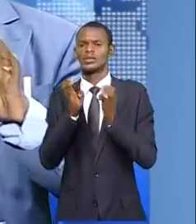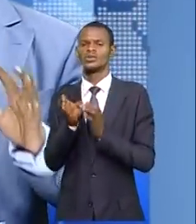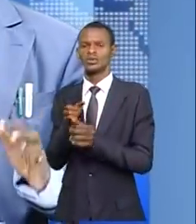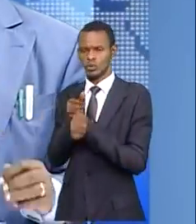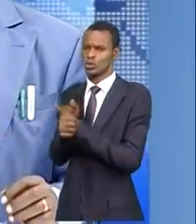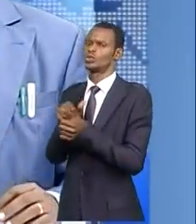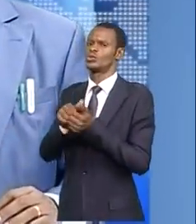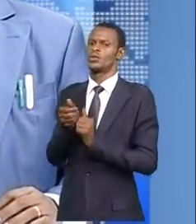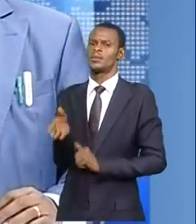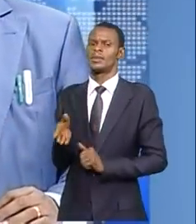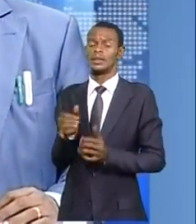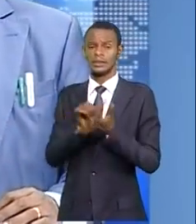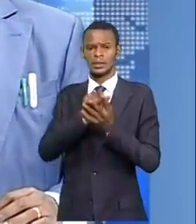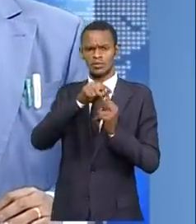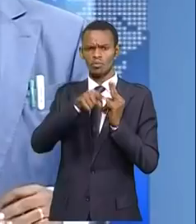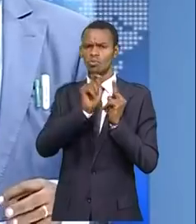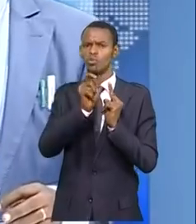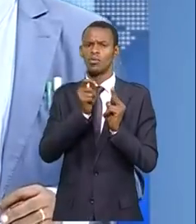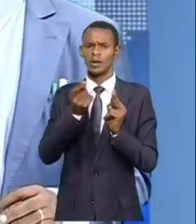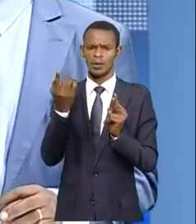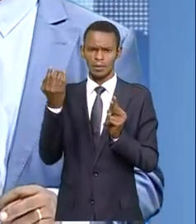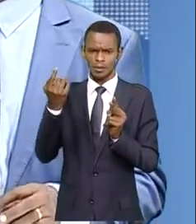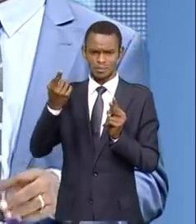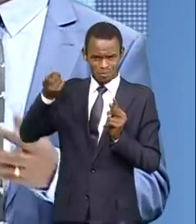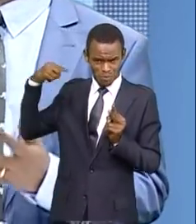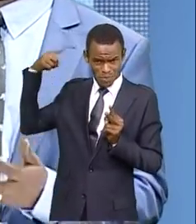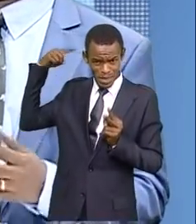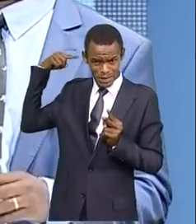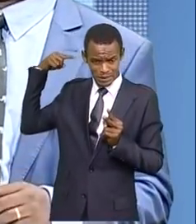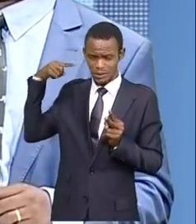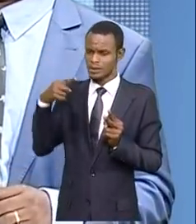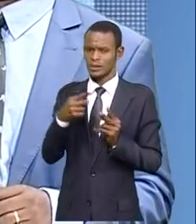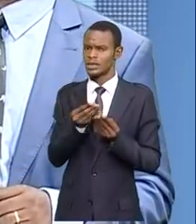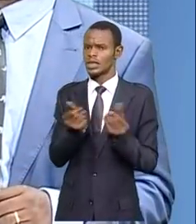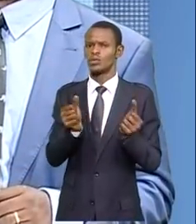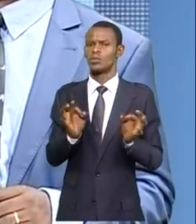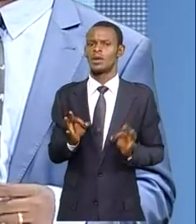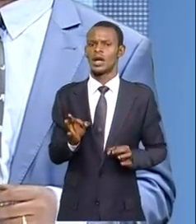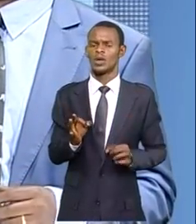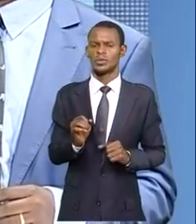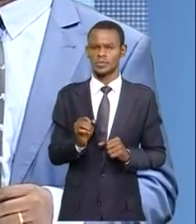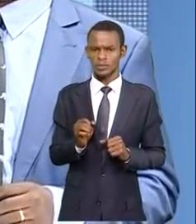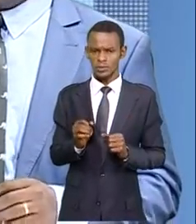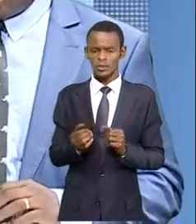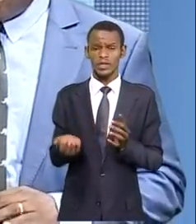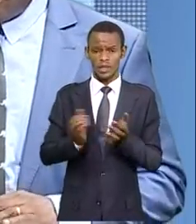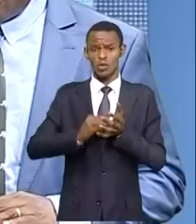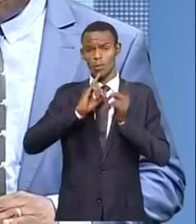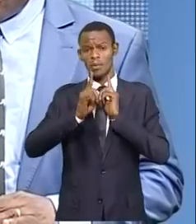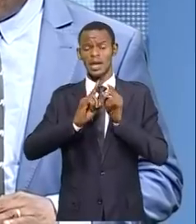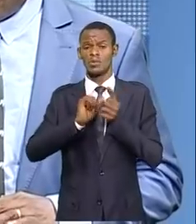ce sont les arriérés il ya d'autres matières cette session étant essentiellement budgétaire nous